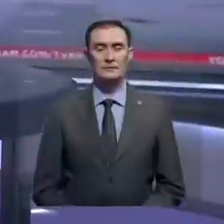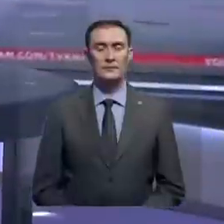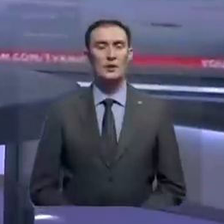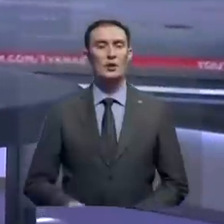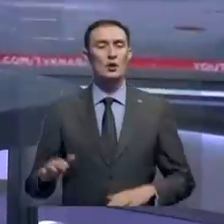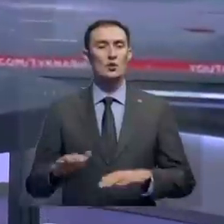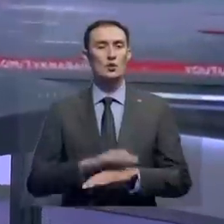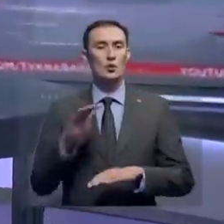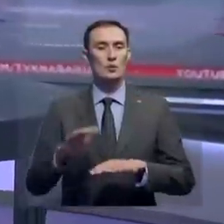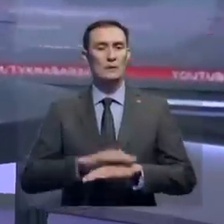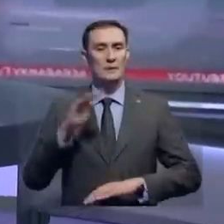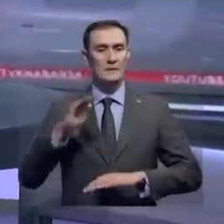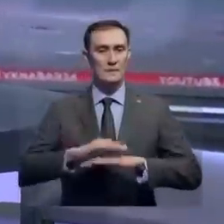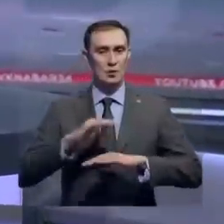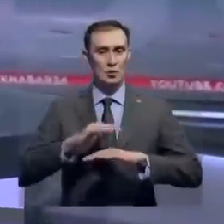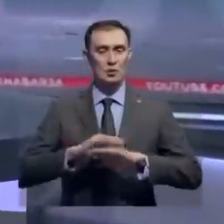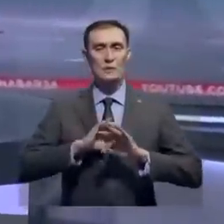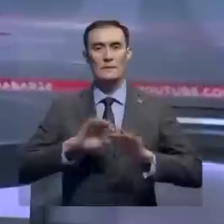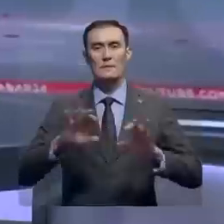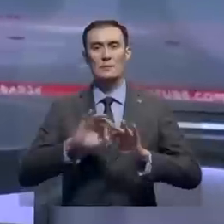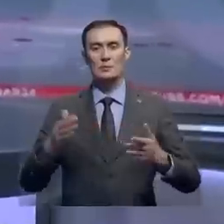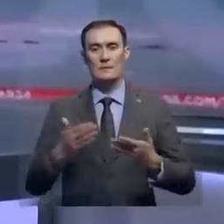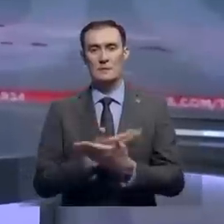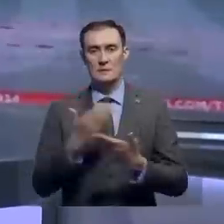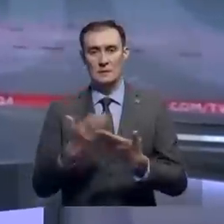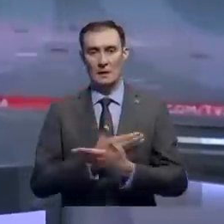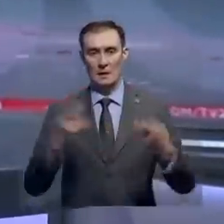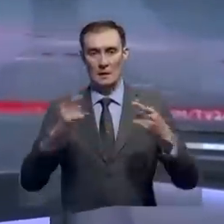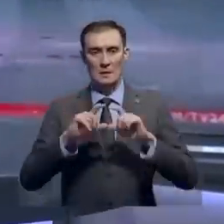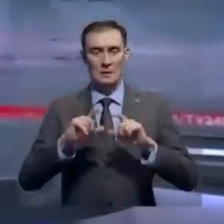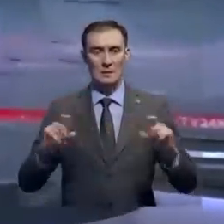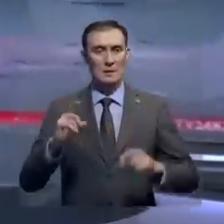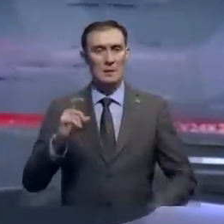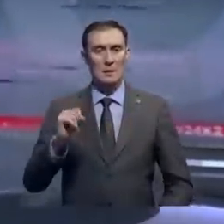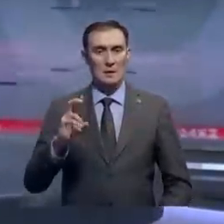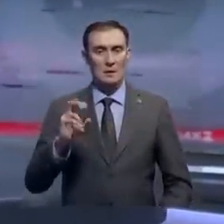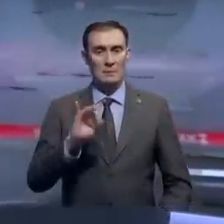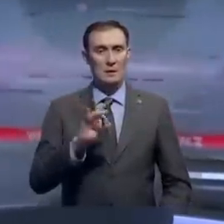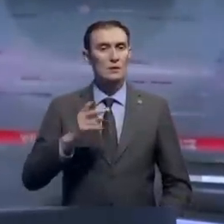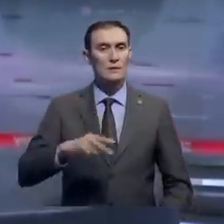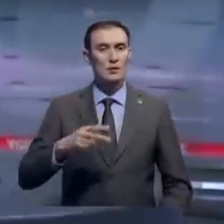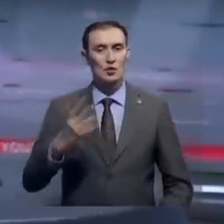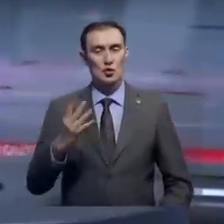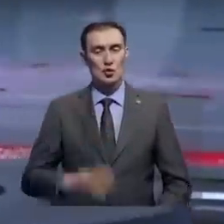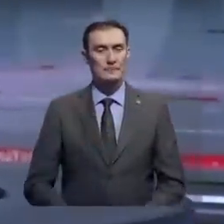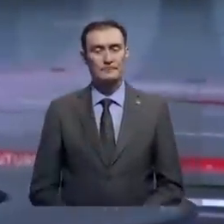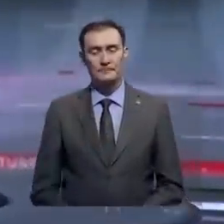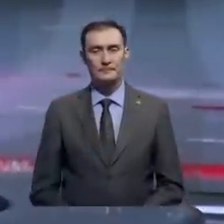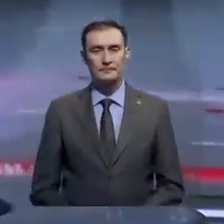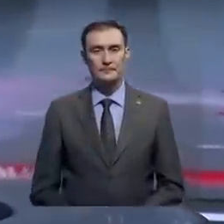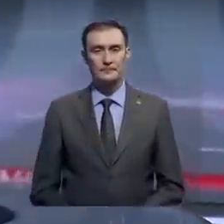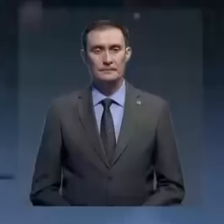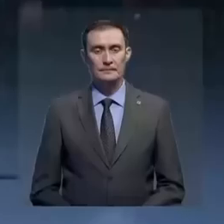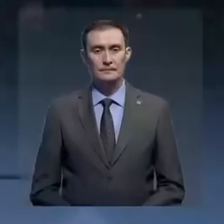20:00 столица Казахстана это новости на канале Хабар 24 в студии Вероника боярова сурдо перевод обеспечивает Хасан Исраилов